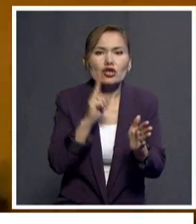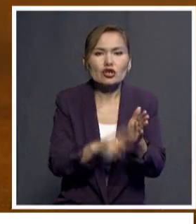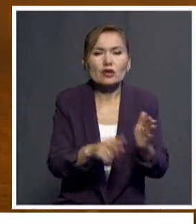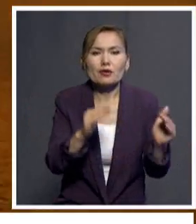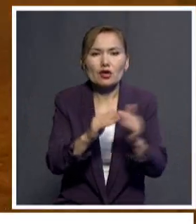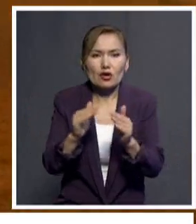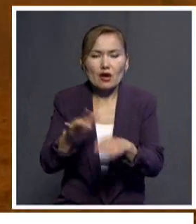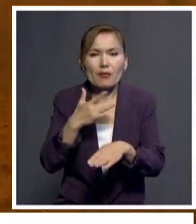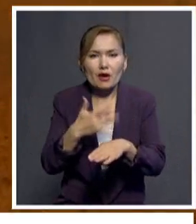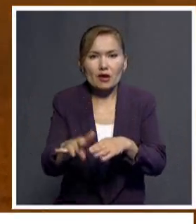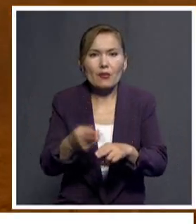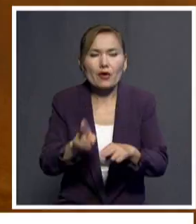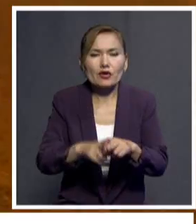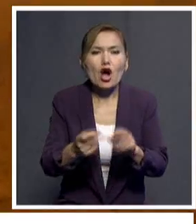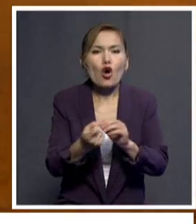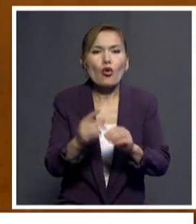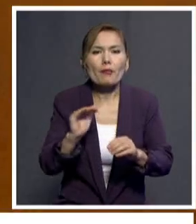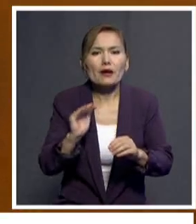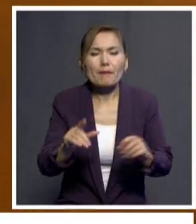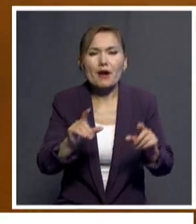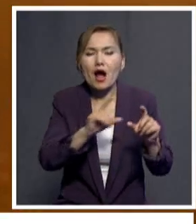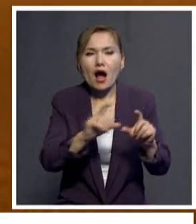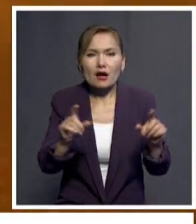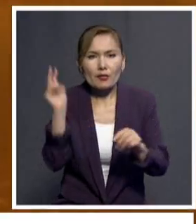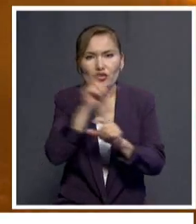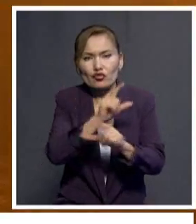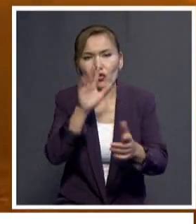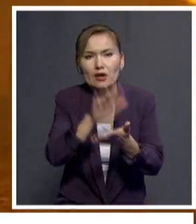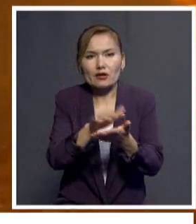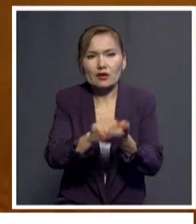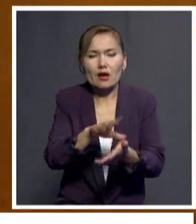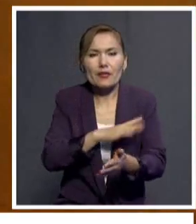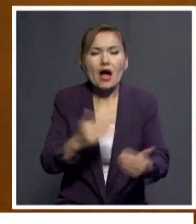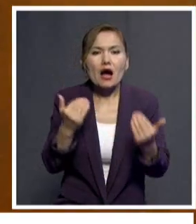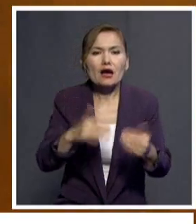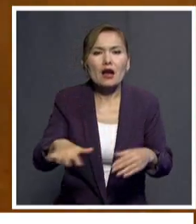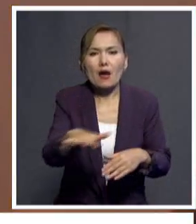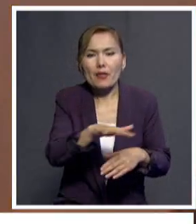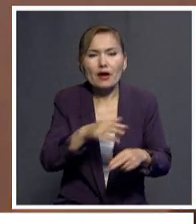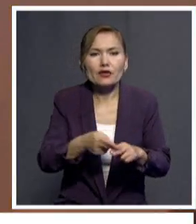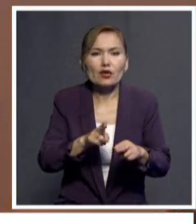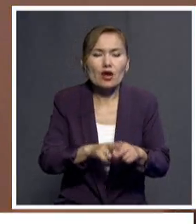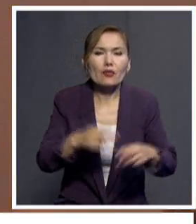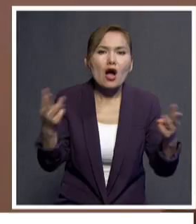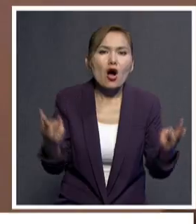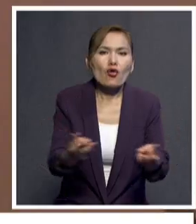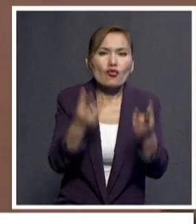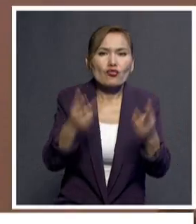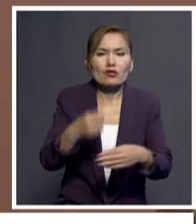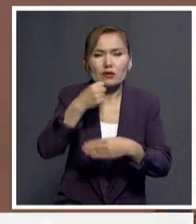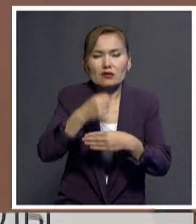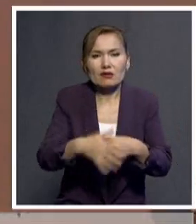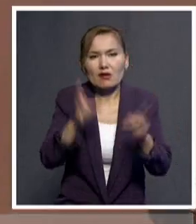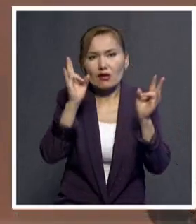үйді күлге айналдырып, енді 11000 ғимаратқа қауіп төндіріп тұр. Қазір штатта аумағы әртүрлі ондаған өрт ошағы тіркелген.